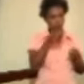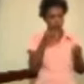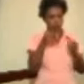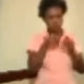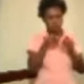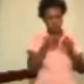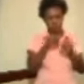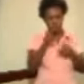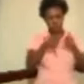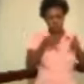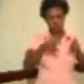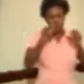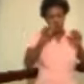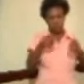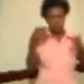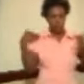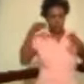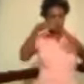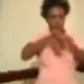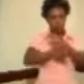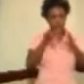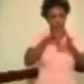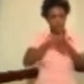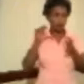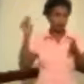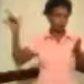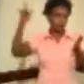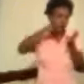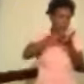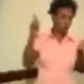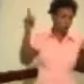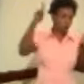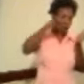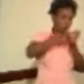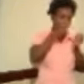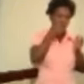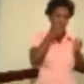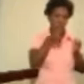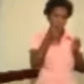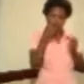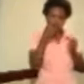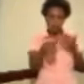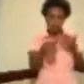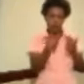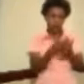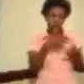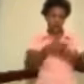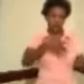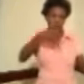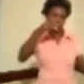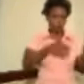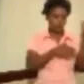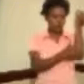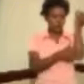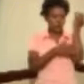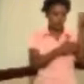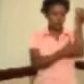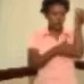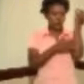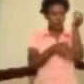faire. Mais à côté du tourisme, il y a d'autres actes de développement à partir de richesses que nous gagnons, disons, des